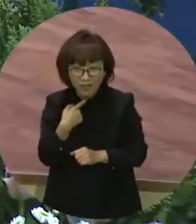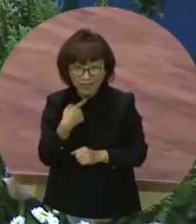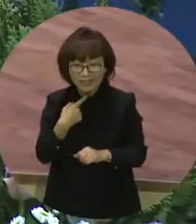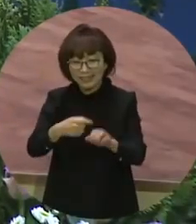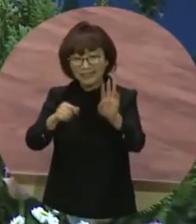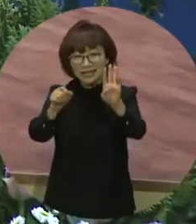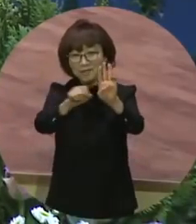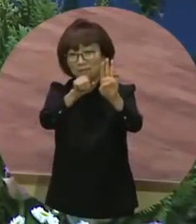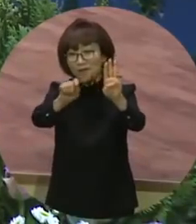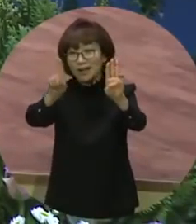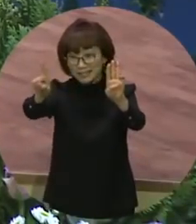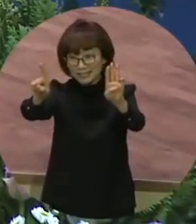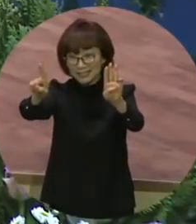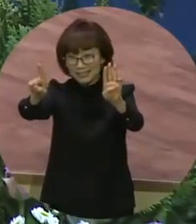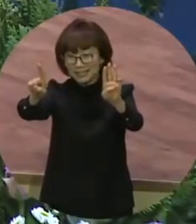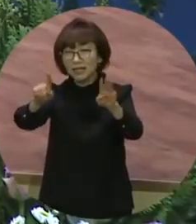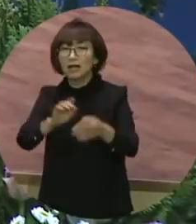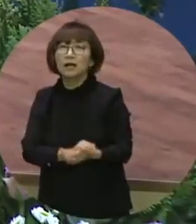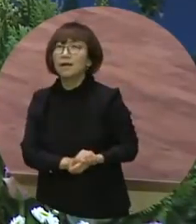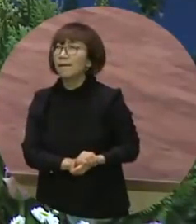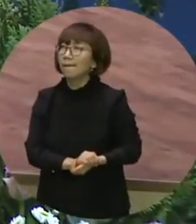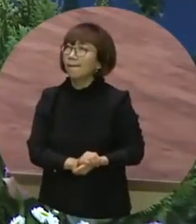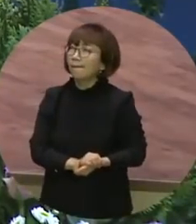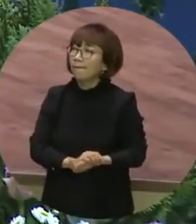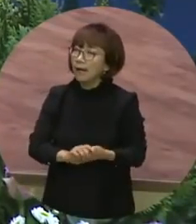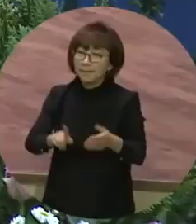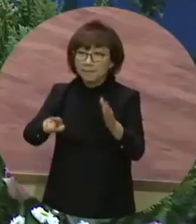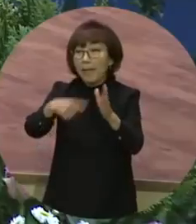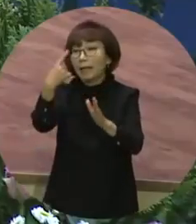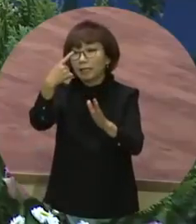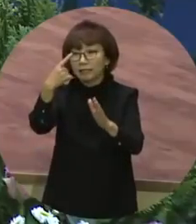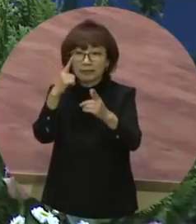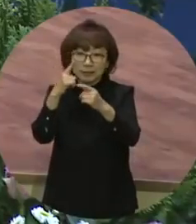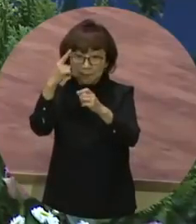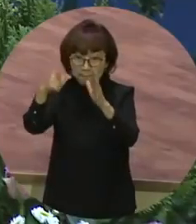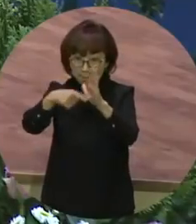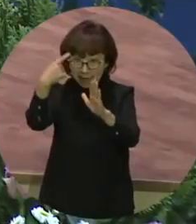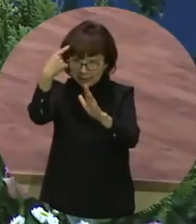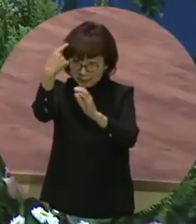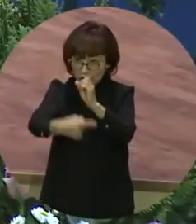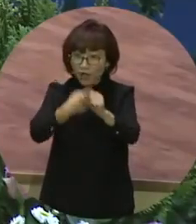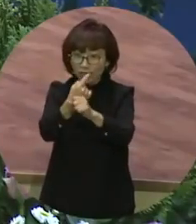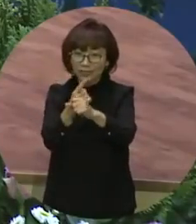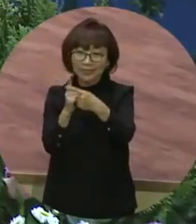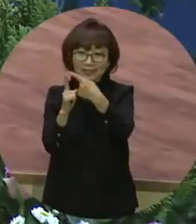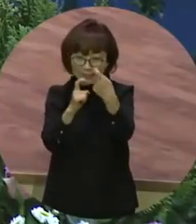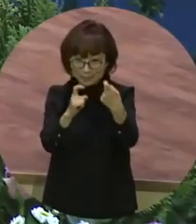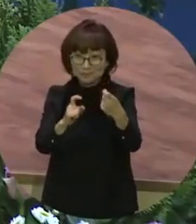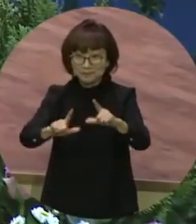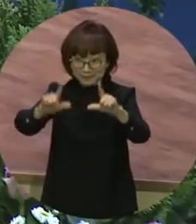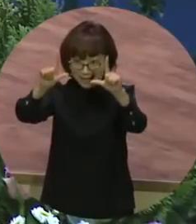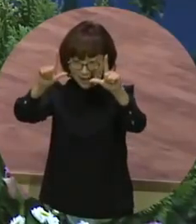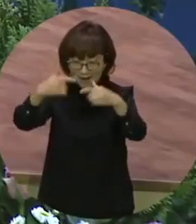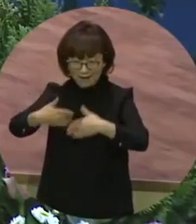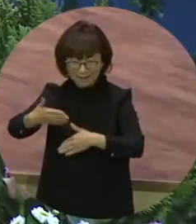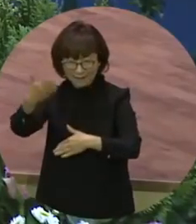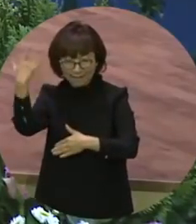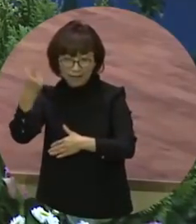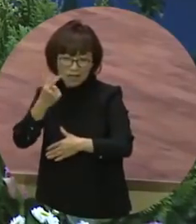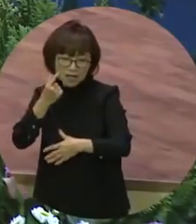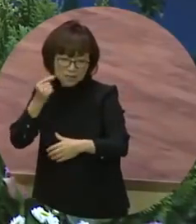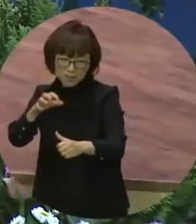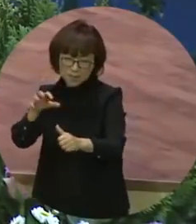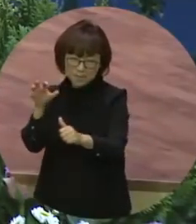등 한국 교계 안에서 많이 진행되었습니다. 당시 일본의 식민지 통치에 맞선 이